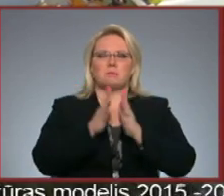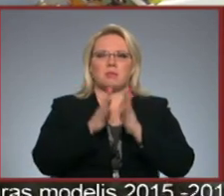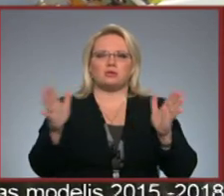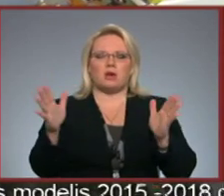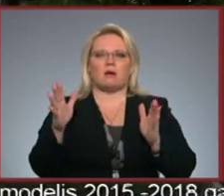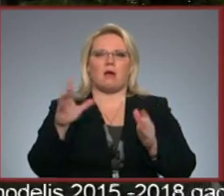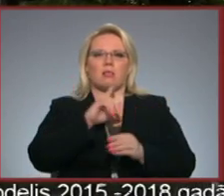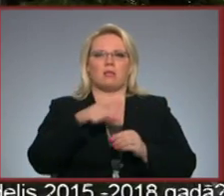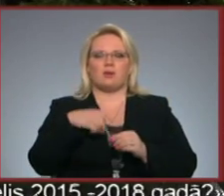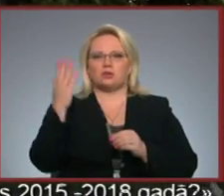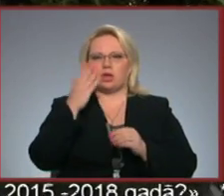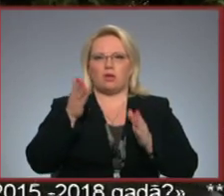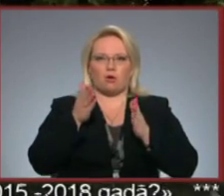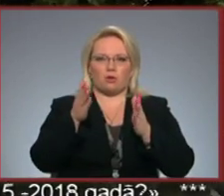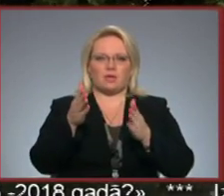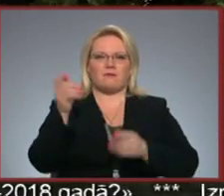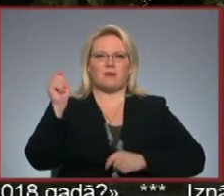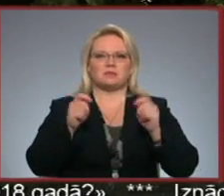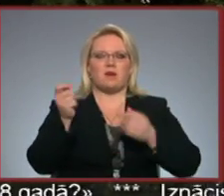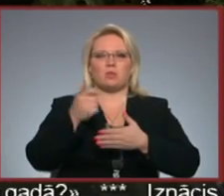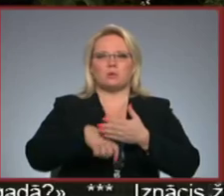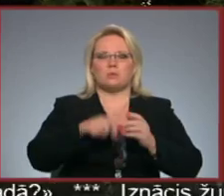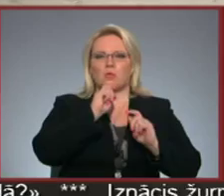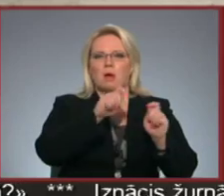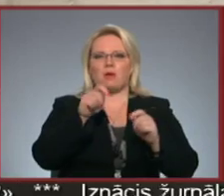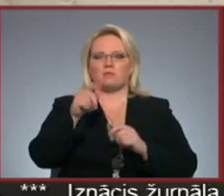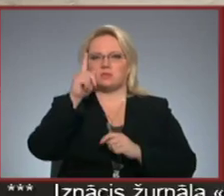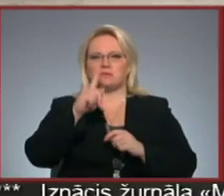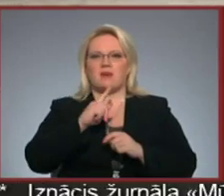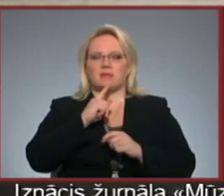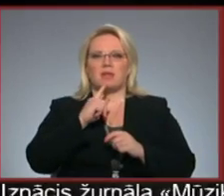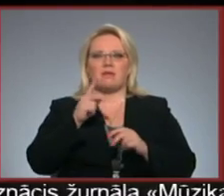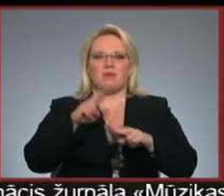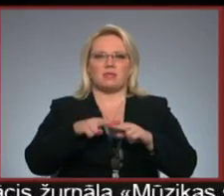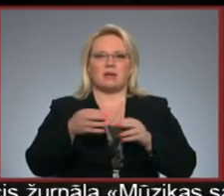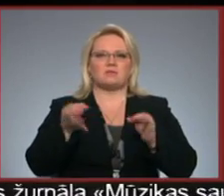kino kontekstā. Festivāla noslēgums un apbalvošanas svētdien vietā ar zīmīgu